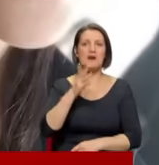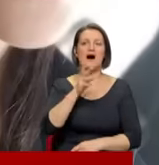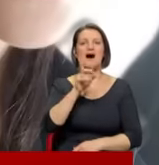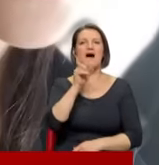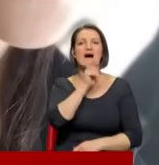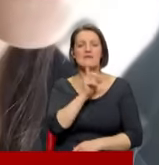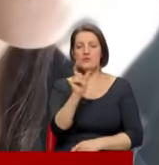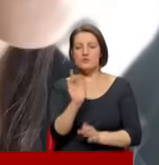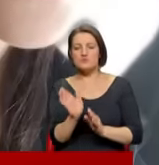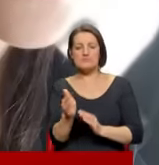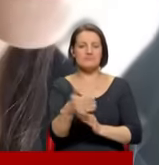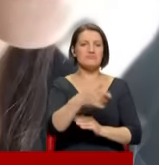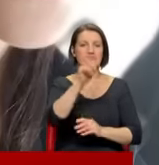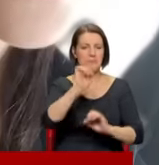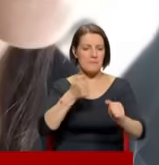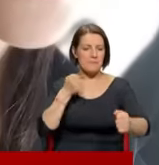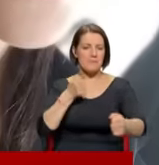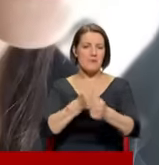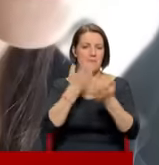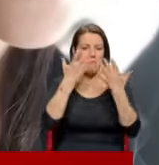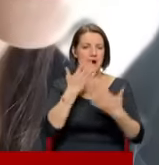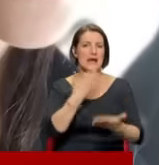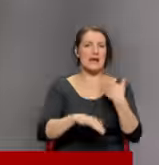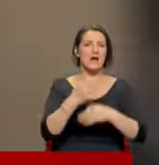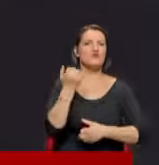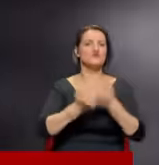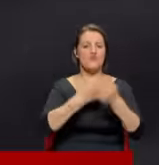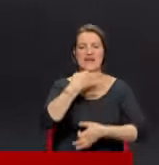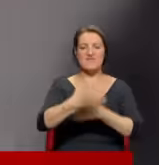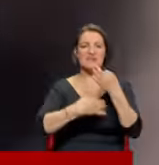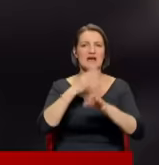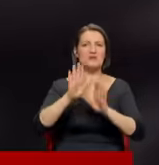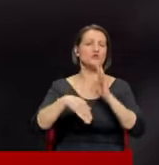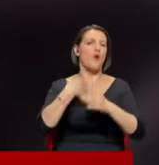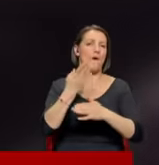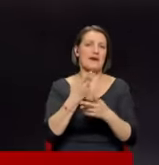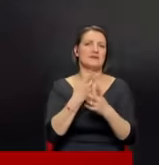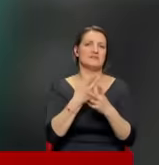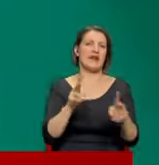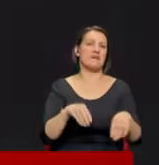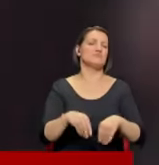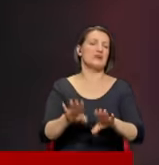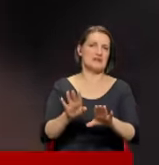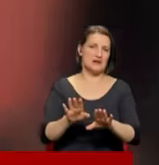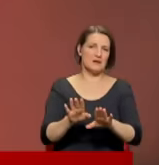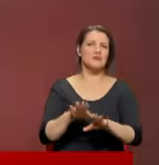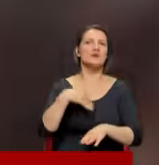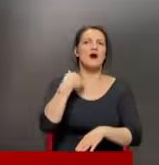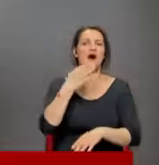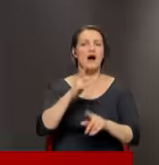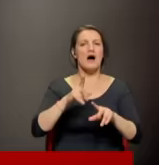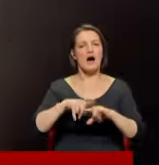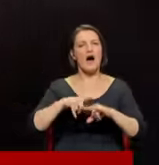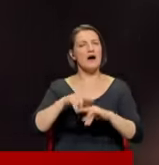dönüşü yapan araca çarpmış, ağır yaralanmıştı. Sürücü ise ifadesinin ardından adli kontrol şartıyla serbest bırakıldı.